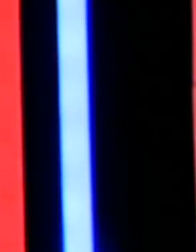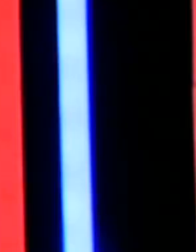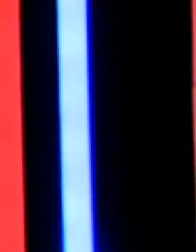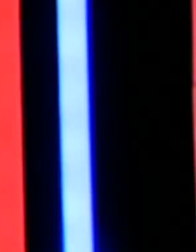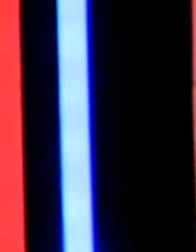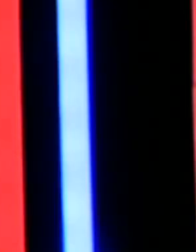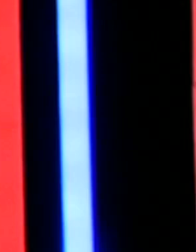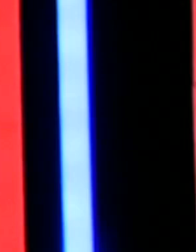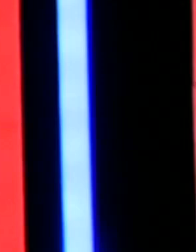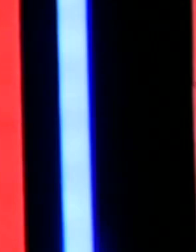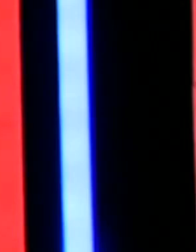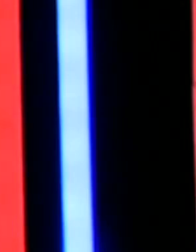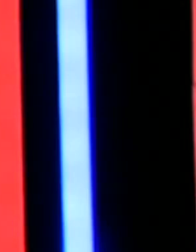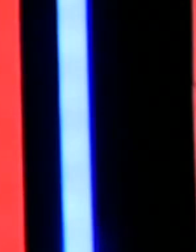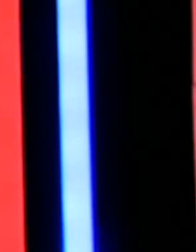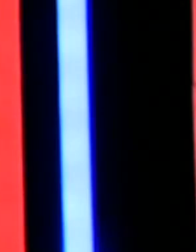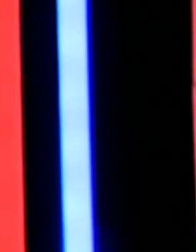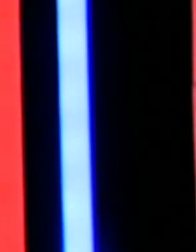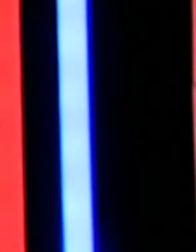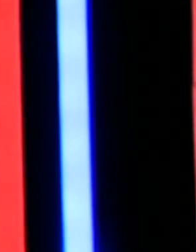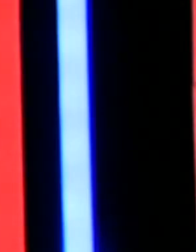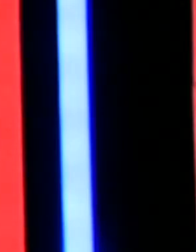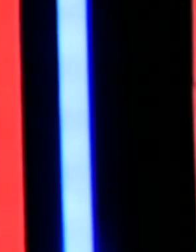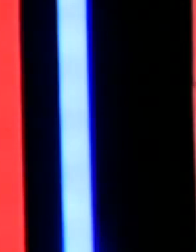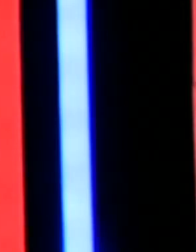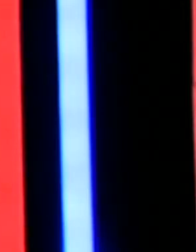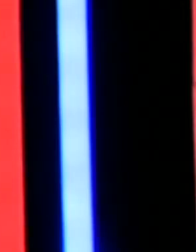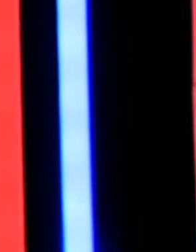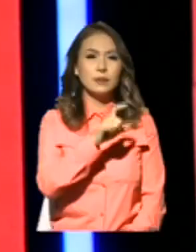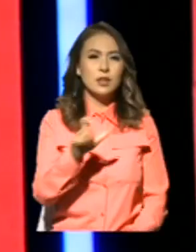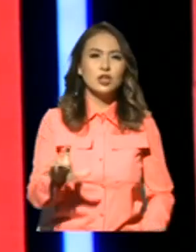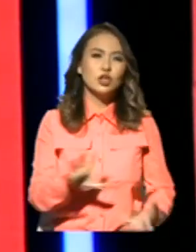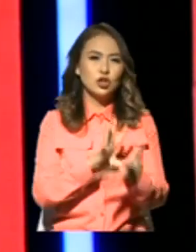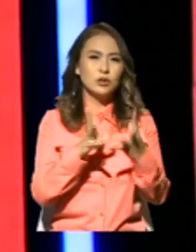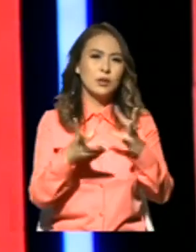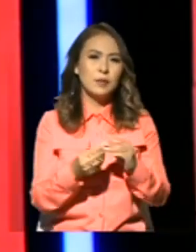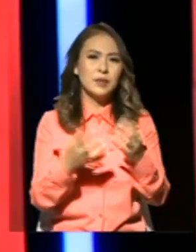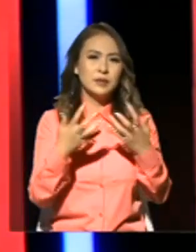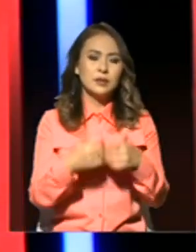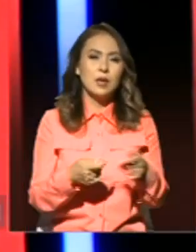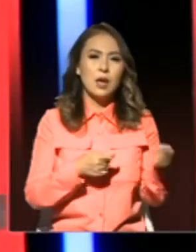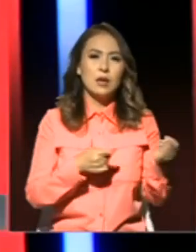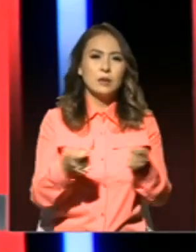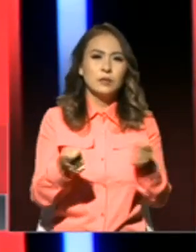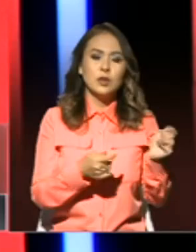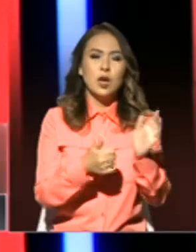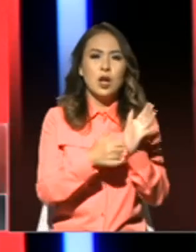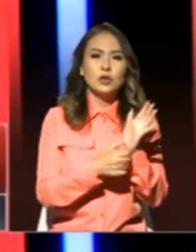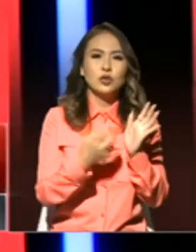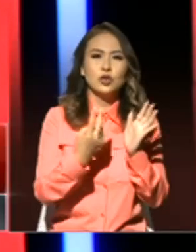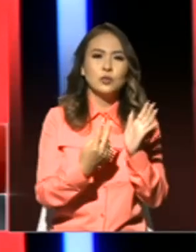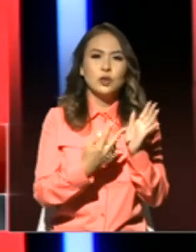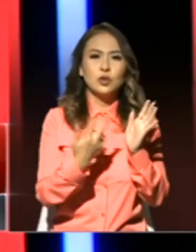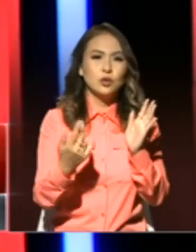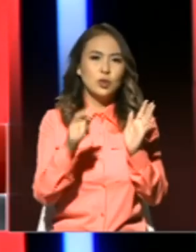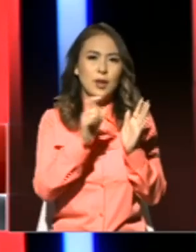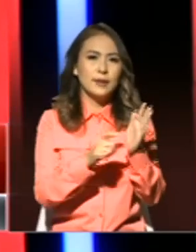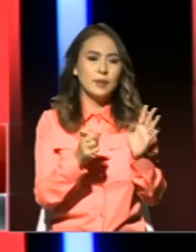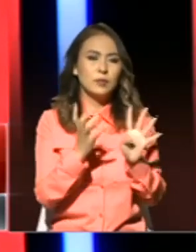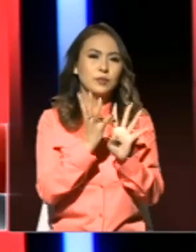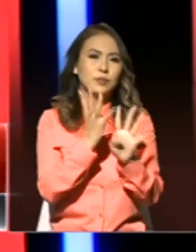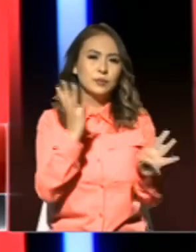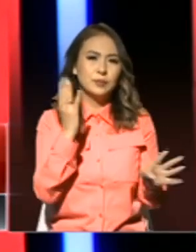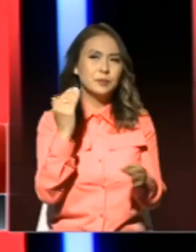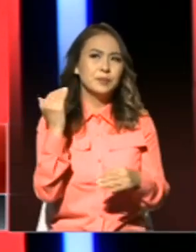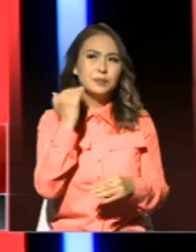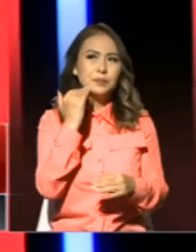4 миллион адам деп бекер айтқан жоқпыз, бұл жалпы сан. Одан бөлек әкімшіліктердің жанында 620 мыңға жуық азамат баспананың кезегінде тұр. 600 мың,